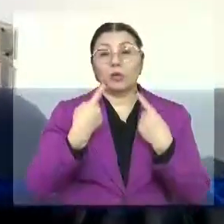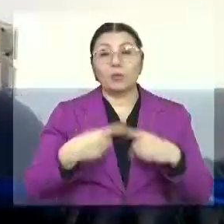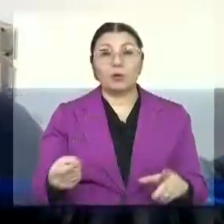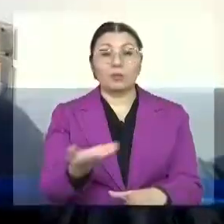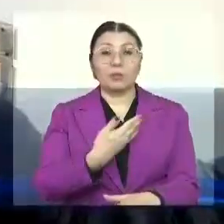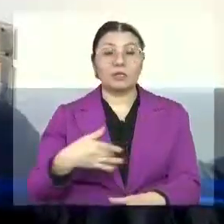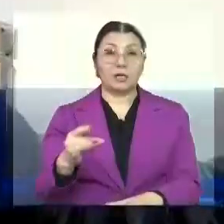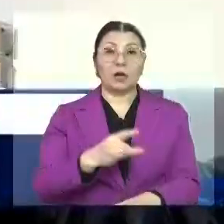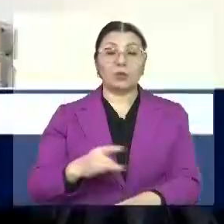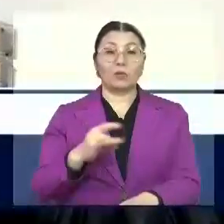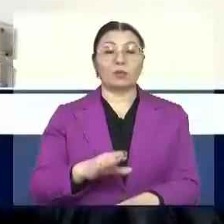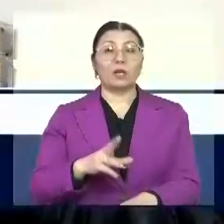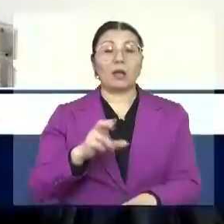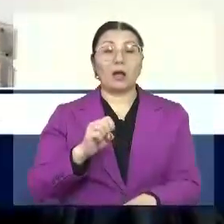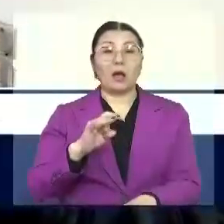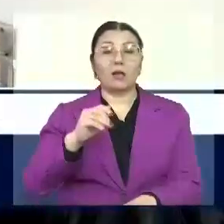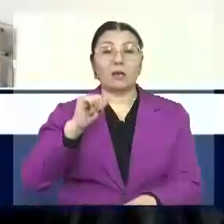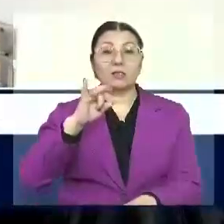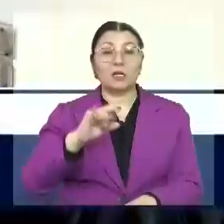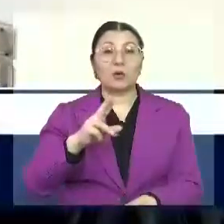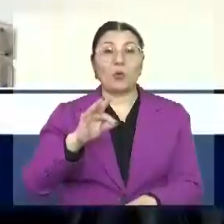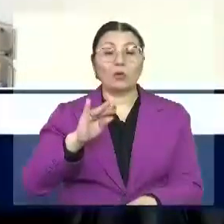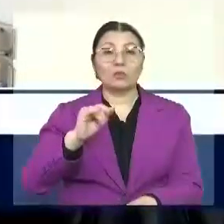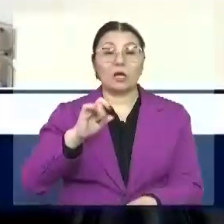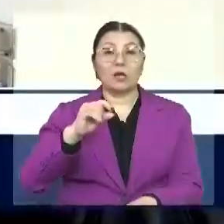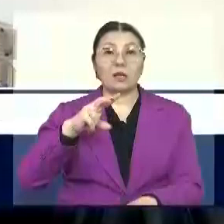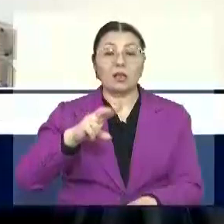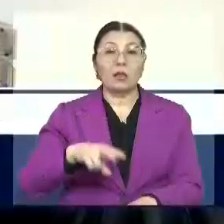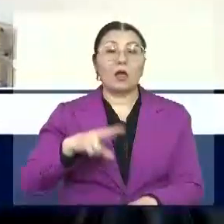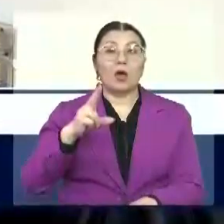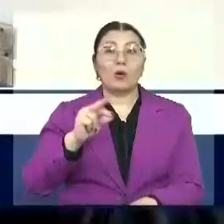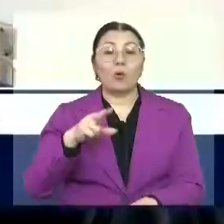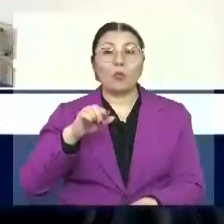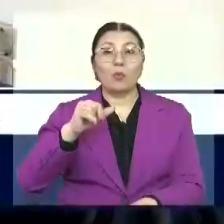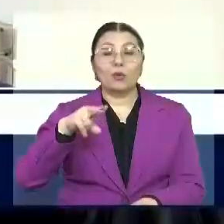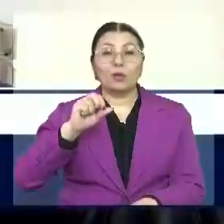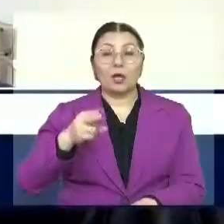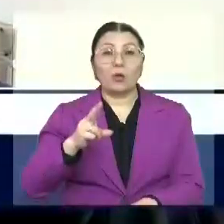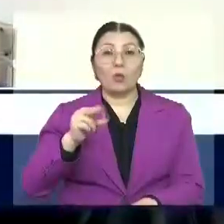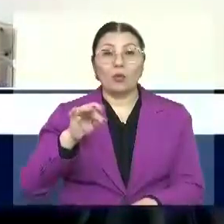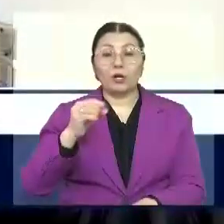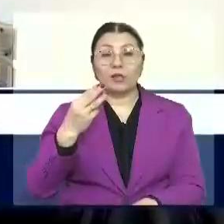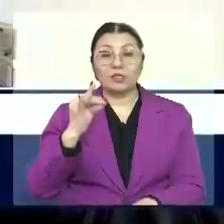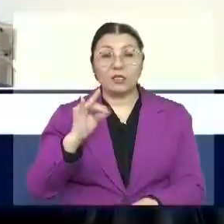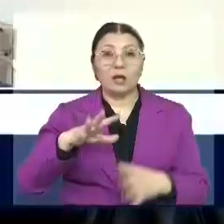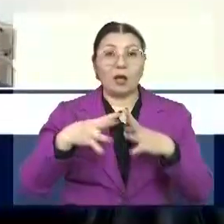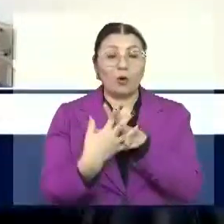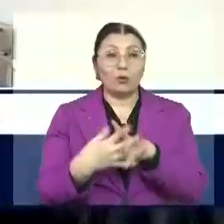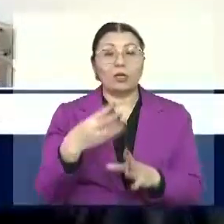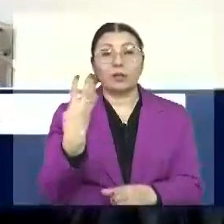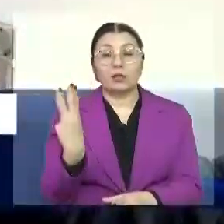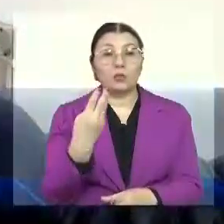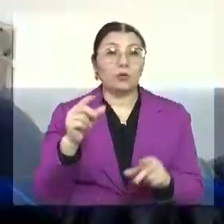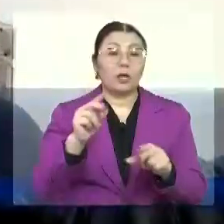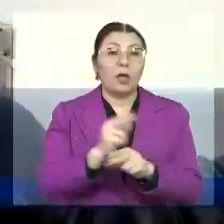біздің ауданымызда Қаражар, Қосарал, Көкбұлақ, Қораши елді мекендерінде 4 медициналық нысан салынып